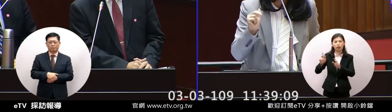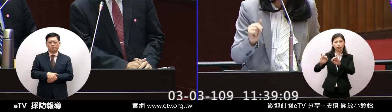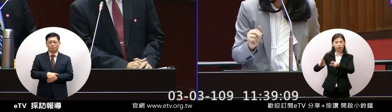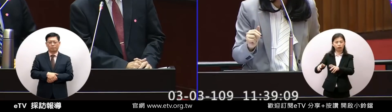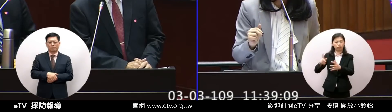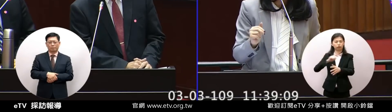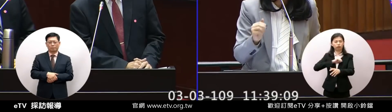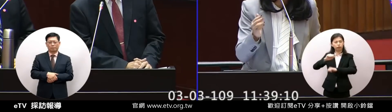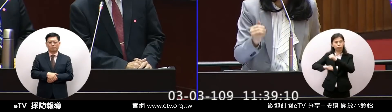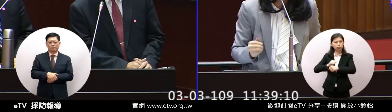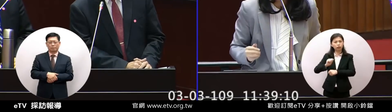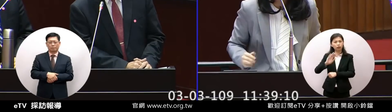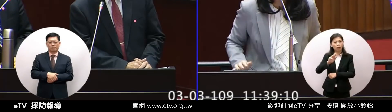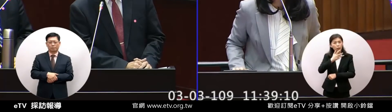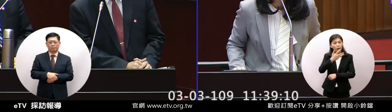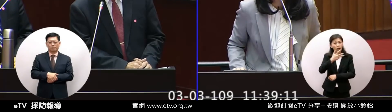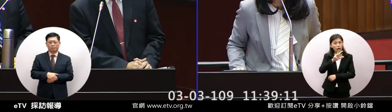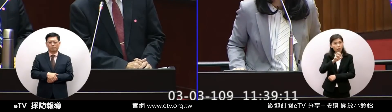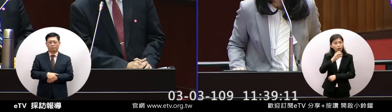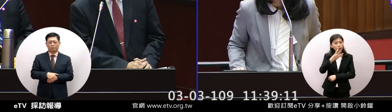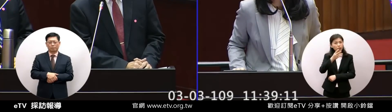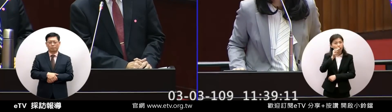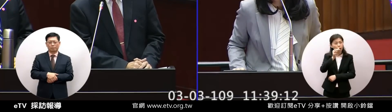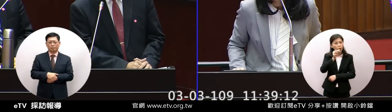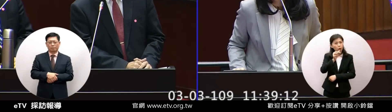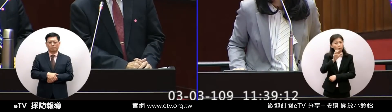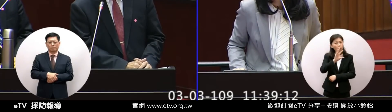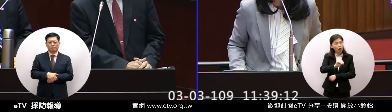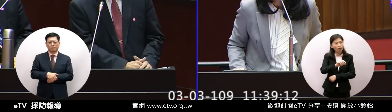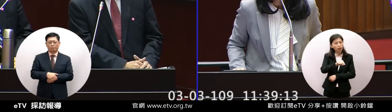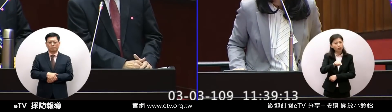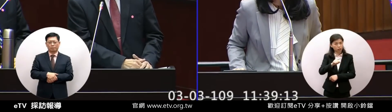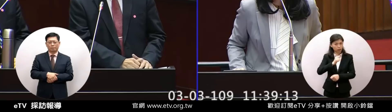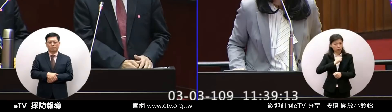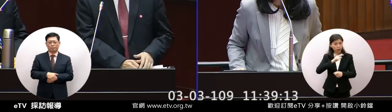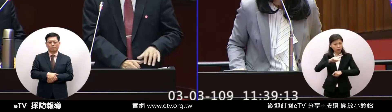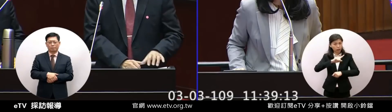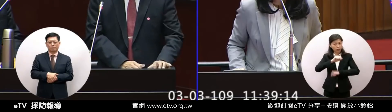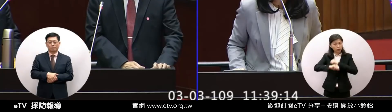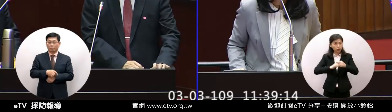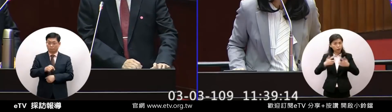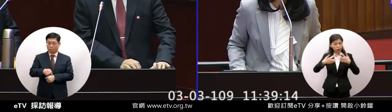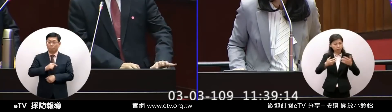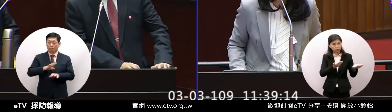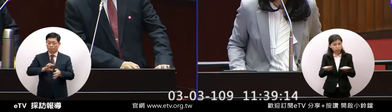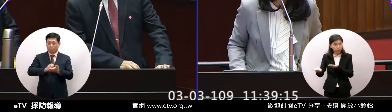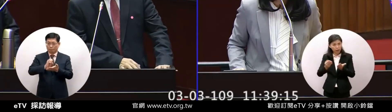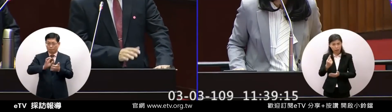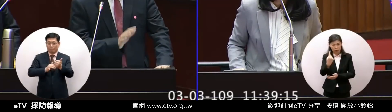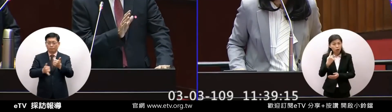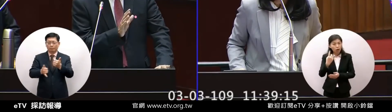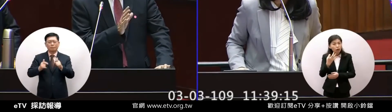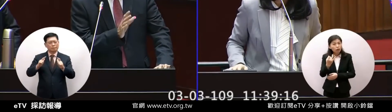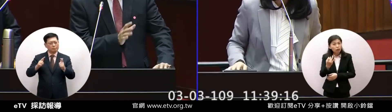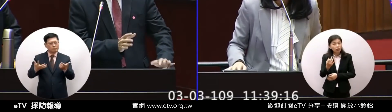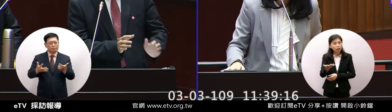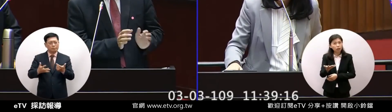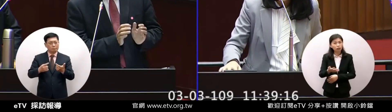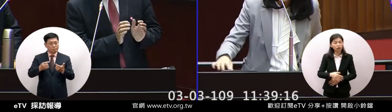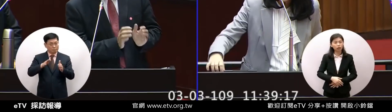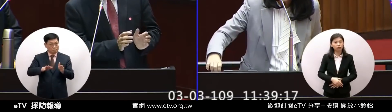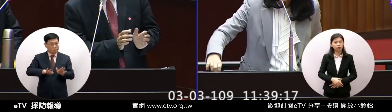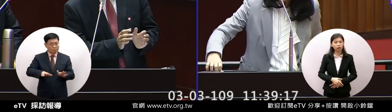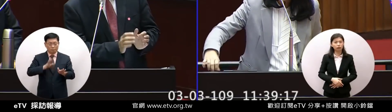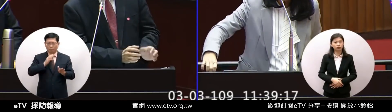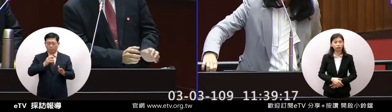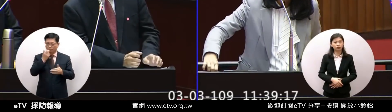是83万。院长，你知道自动化一条线要多少钱吗？ 这个部分我跟委报告一下，大概呢，以现在